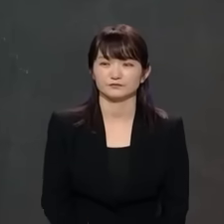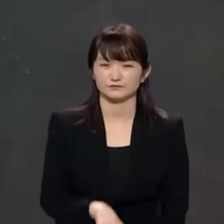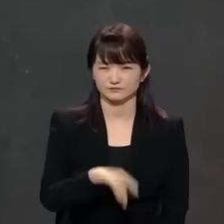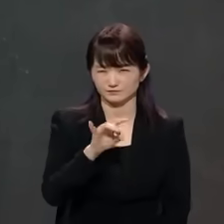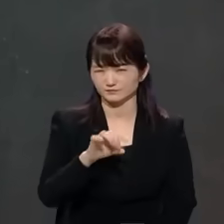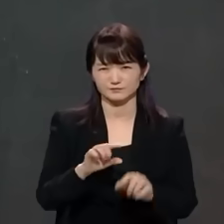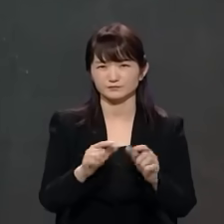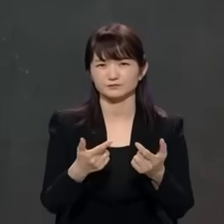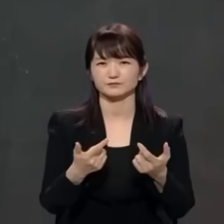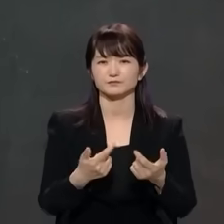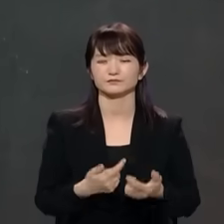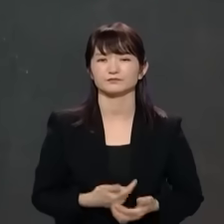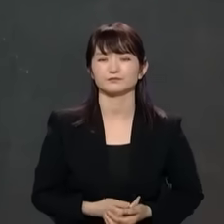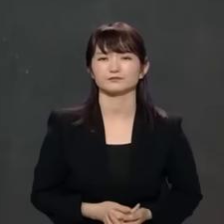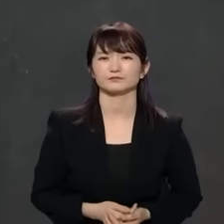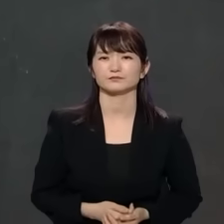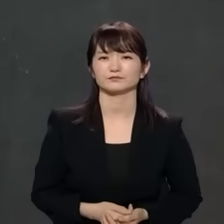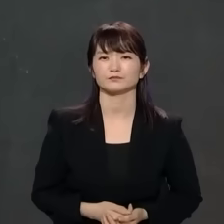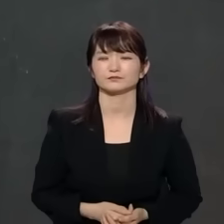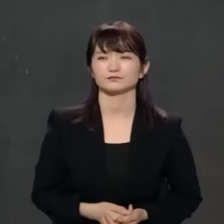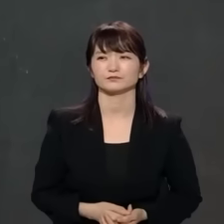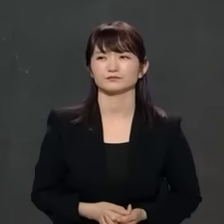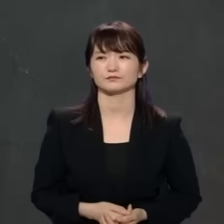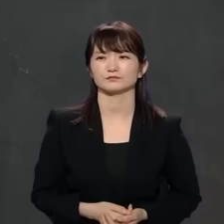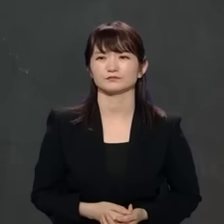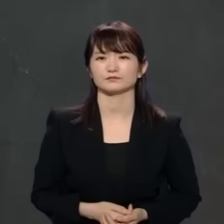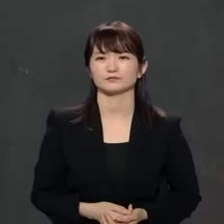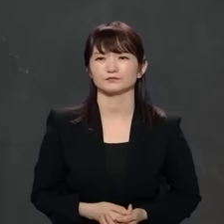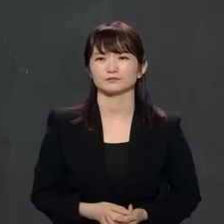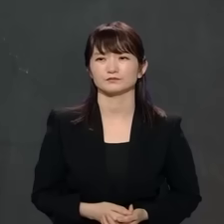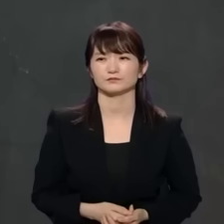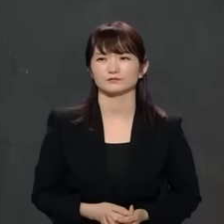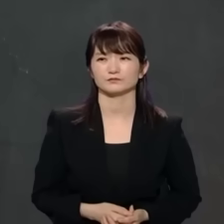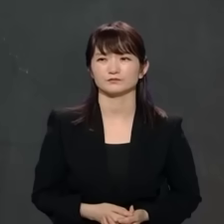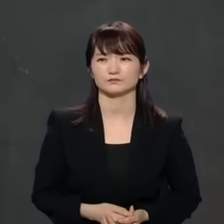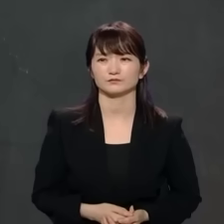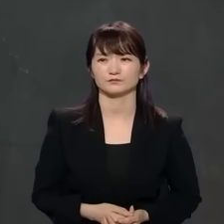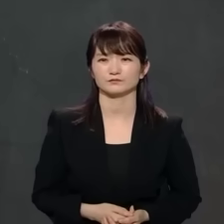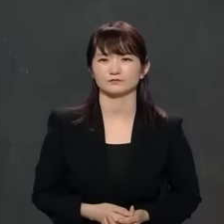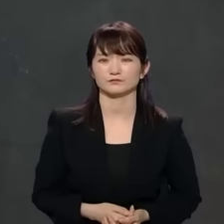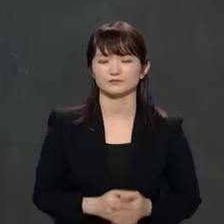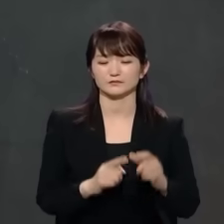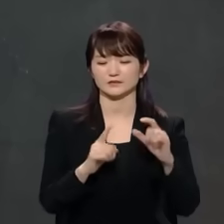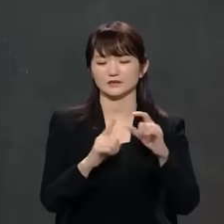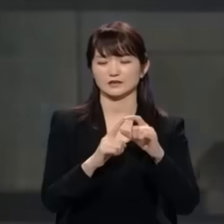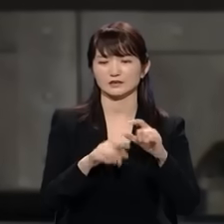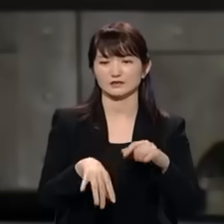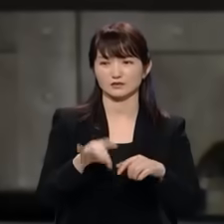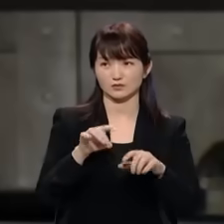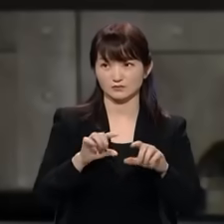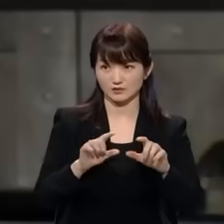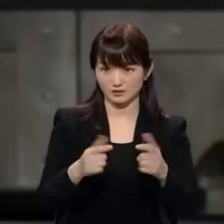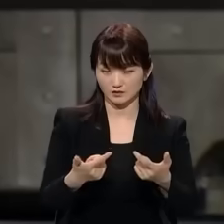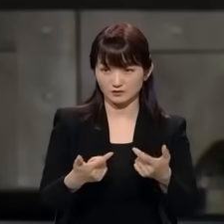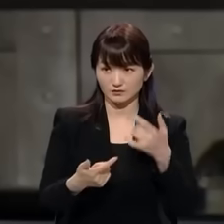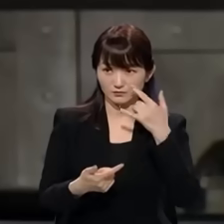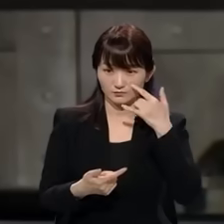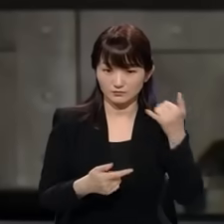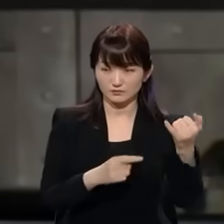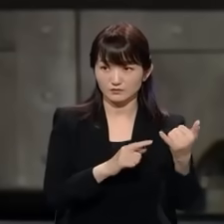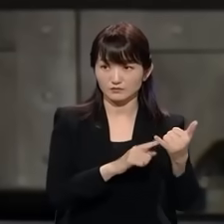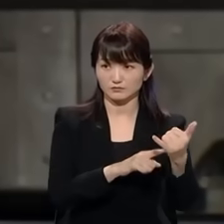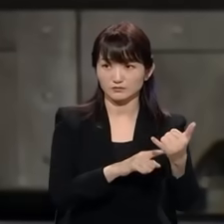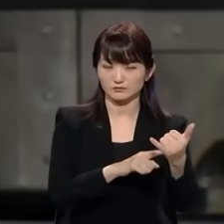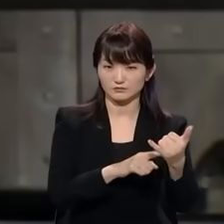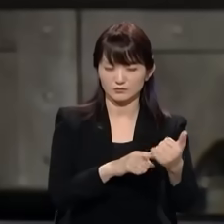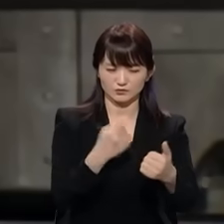아니겠죠. 처음이 아닙니다. 사실 지금 저 체크포인트 처음이 아니다라는 말 때문에 이 학부모님이 정말 대응을